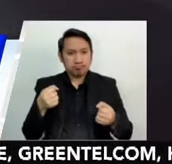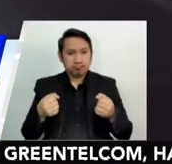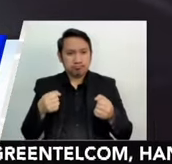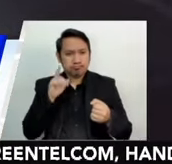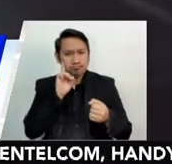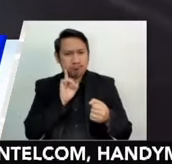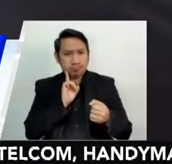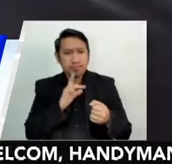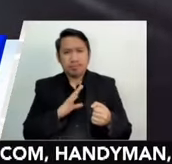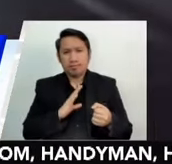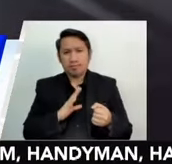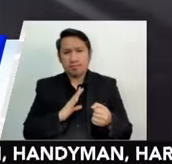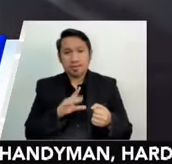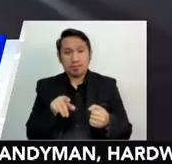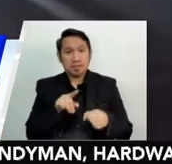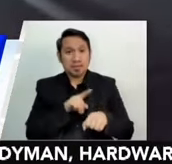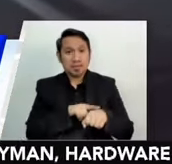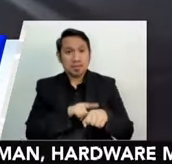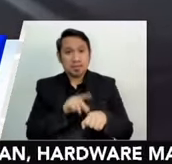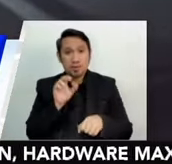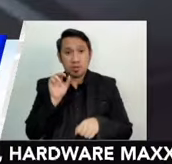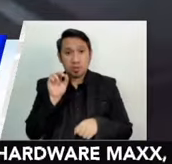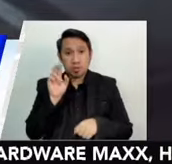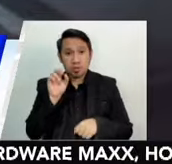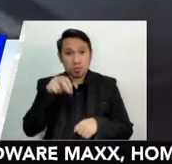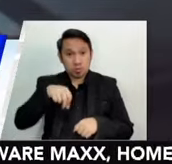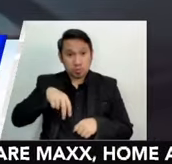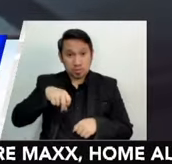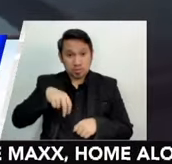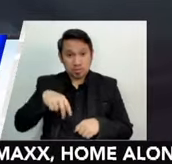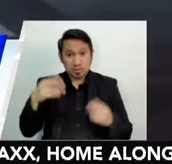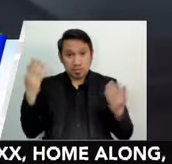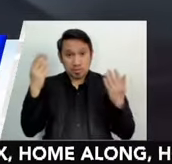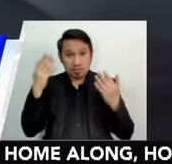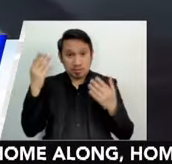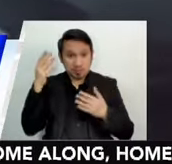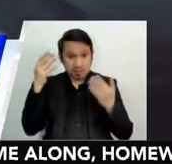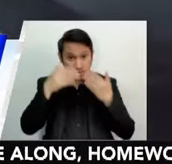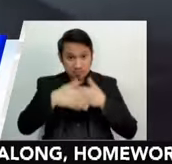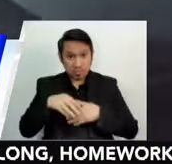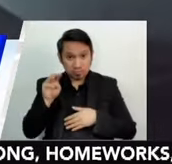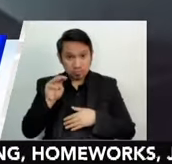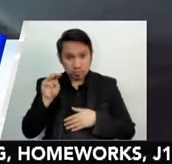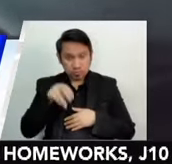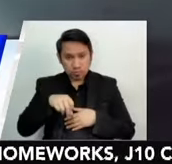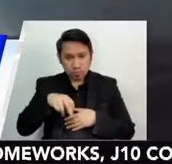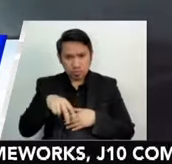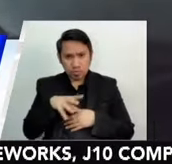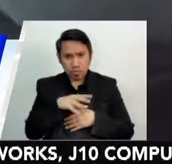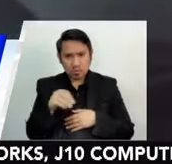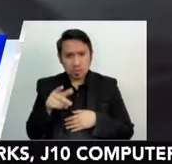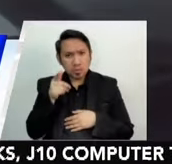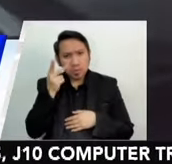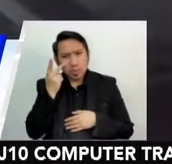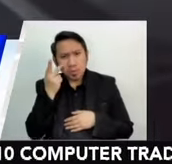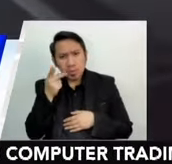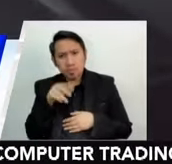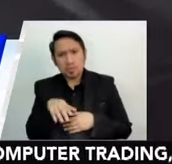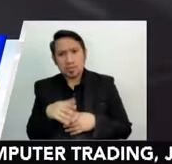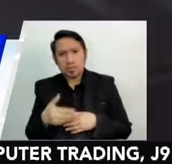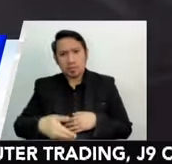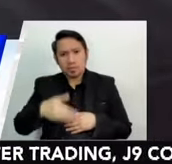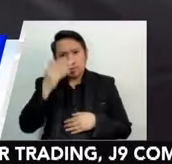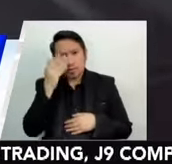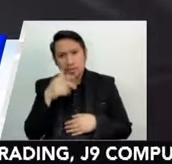mag alas 12 ng hating gabi nung Lunes. Chill lamang sana ang kanyang pagmamaneho pero biglang sa kanyang harapan, sumulpot ang isang